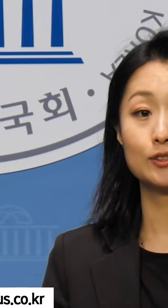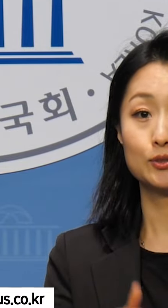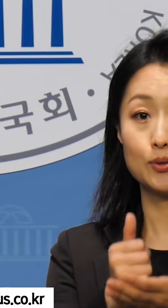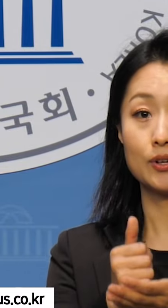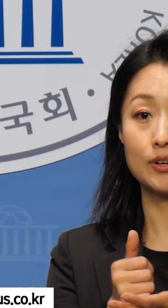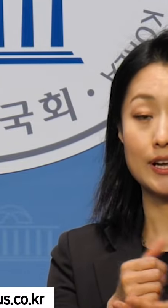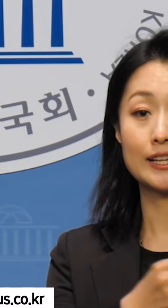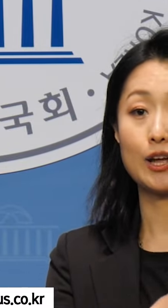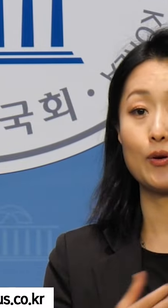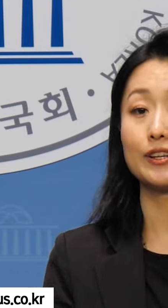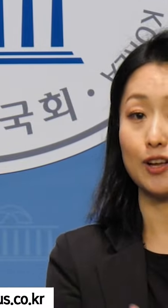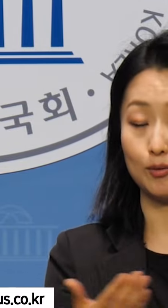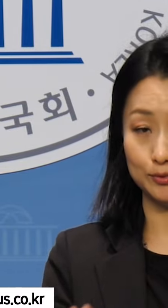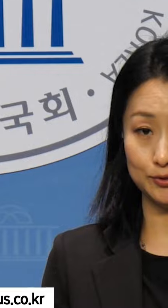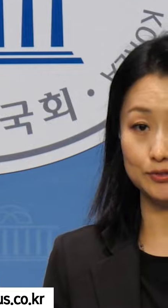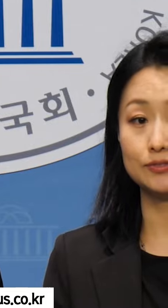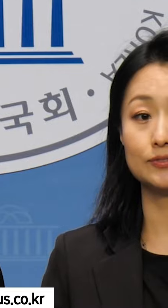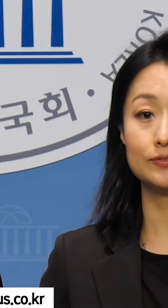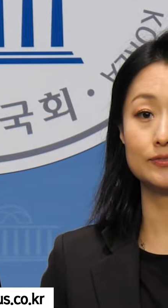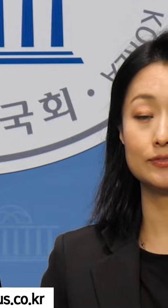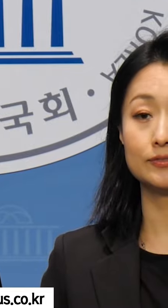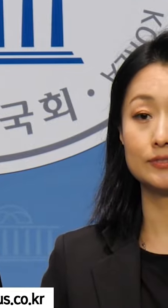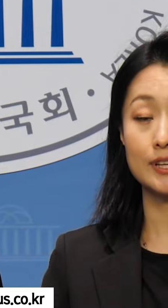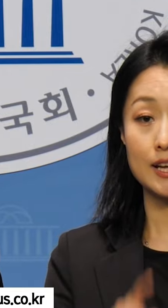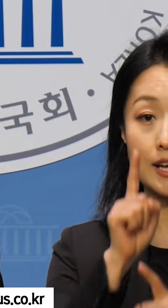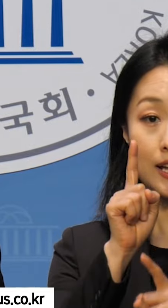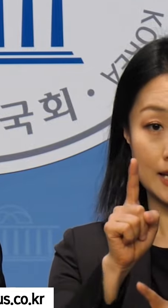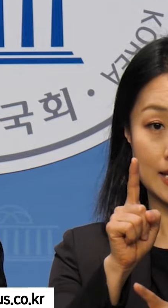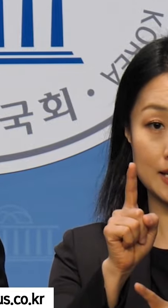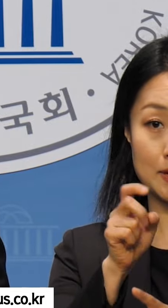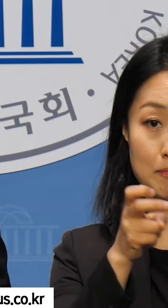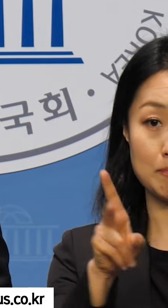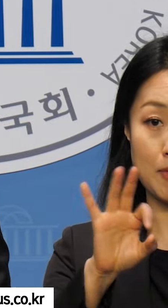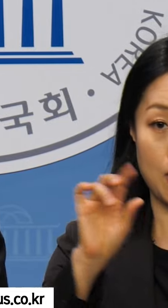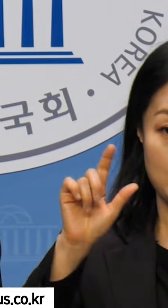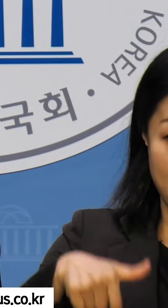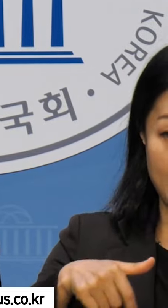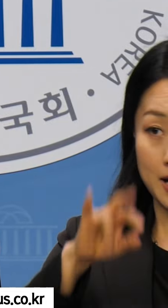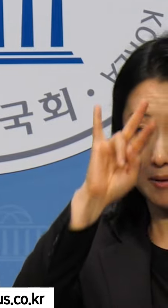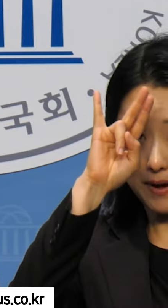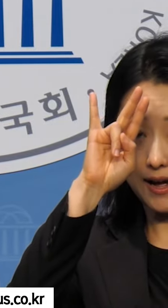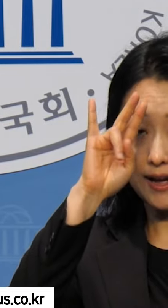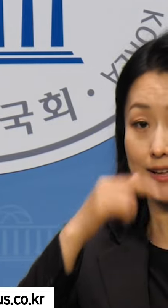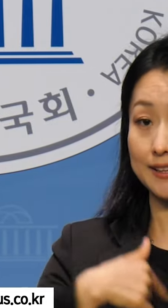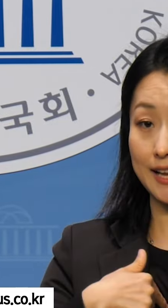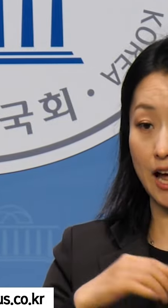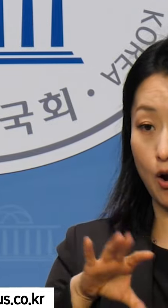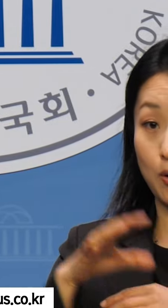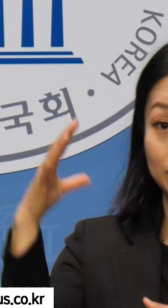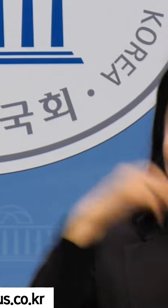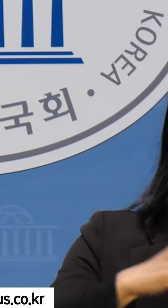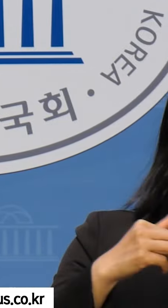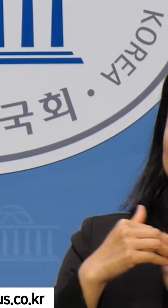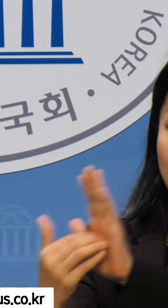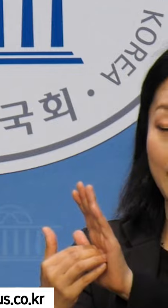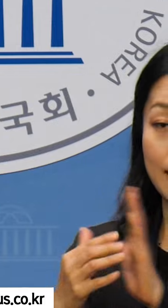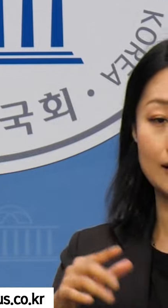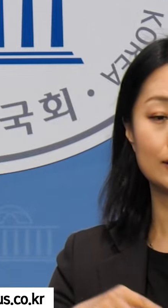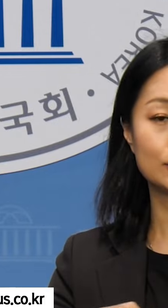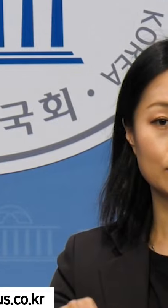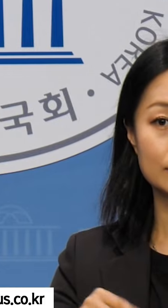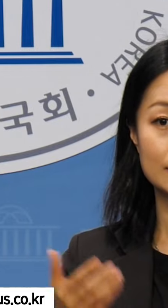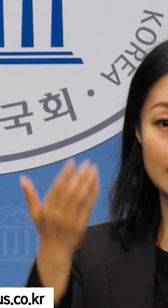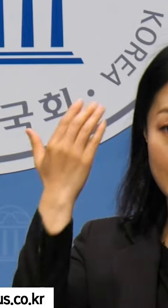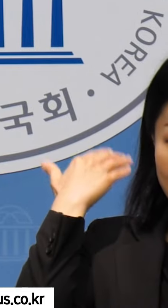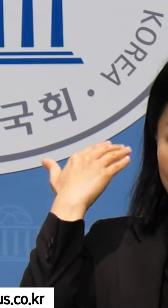존경하는 당원 동지 여러분, 이명박 박근혜 정권의 언론 장악에 맞서 싸웠던 제게 정치는 어두웠던 과거가